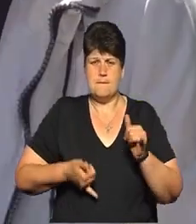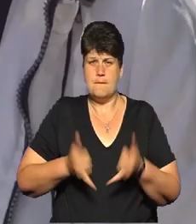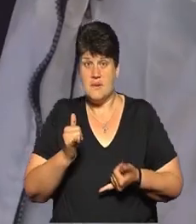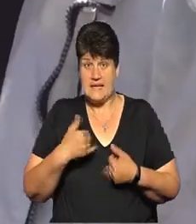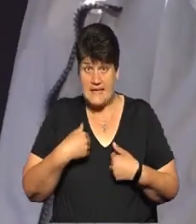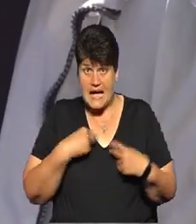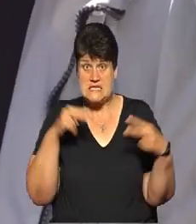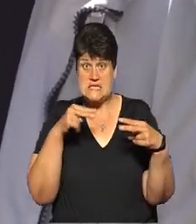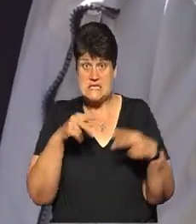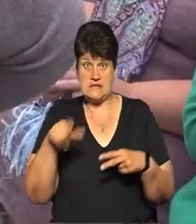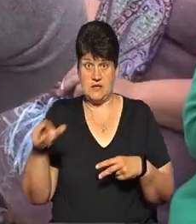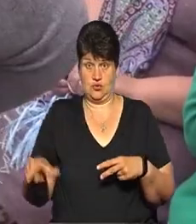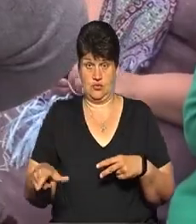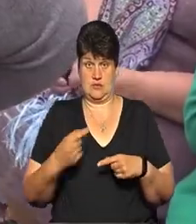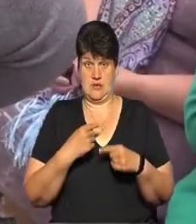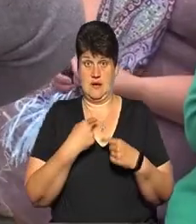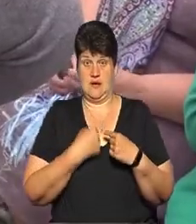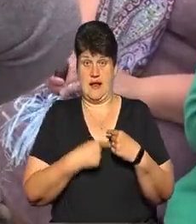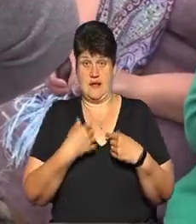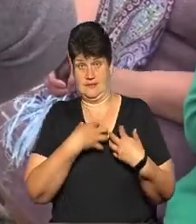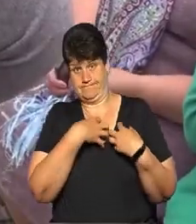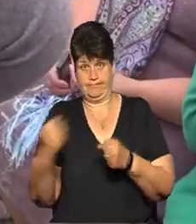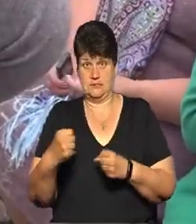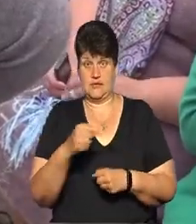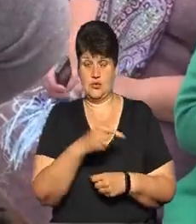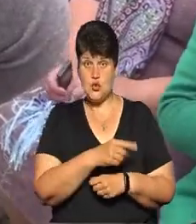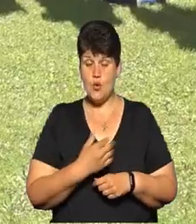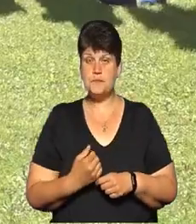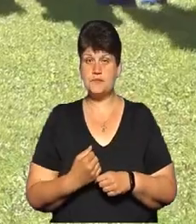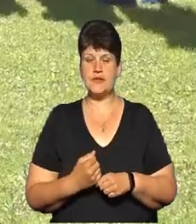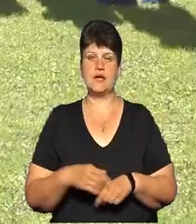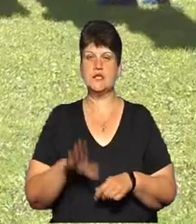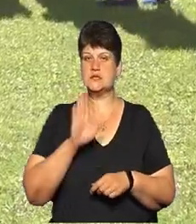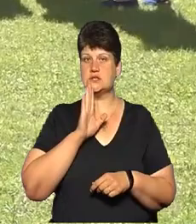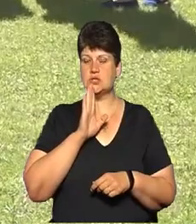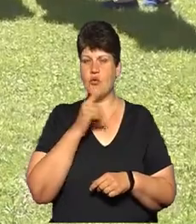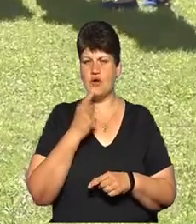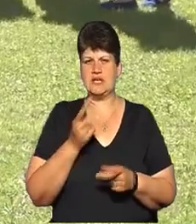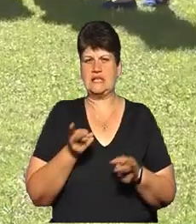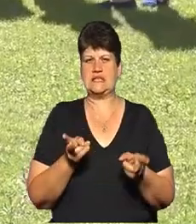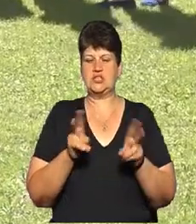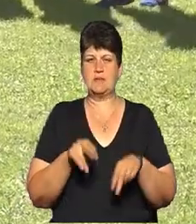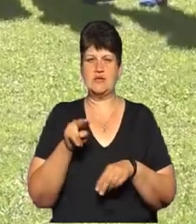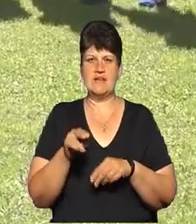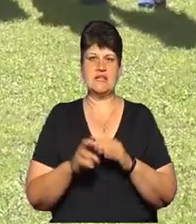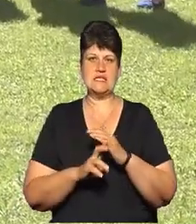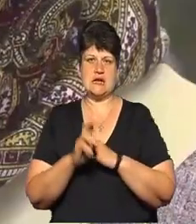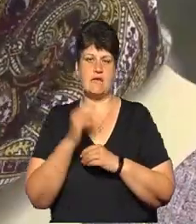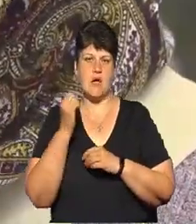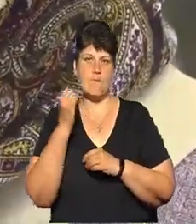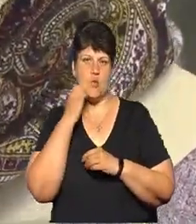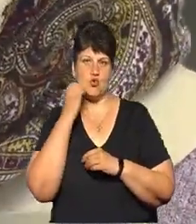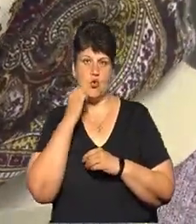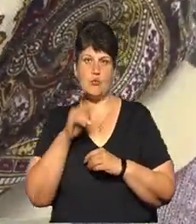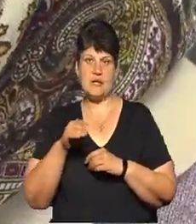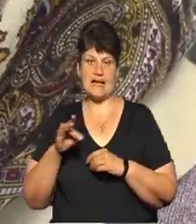свідок, Христа здерли з нього. Марія Колетюк – одна із тих парафіян, які вирішили залишитися в Українській православній церкві Московського патріархату.